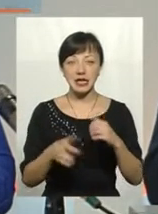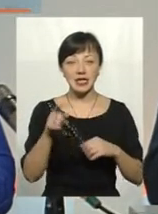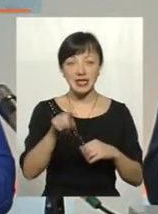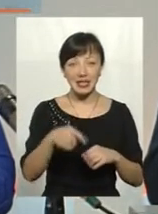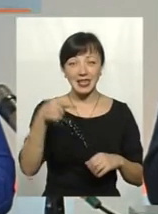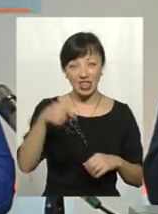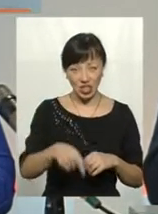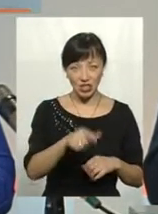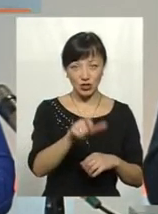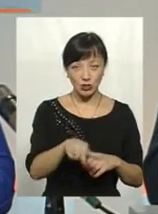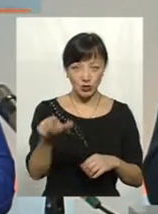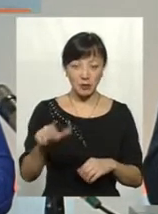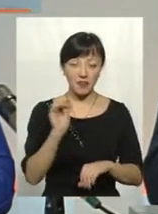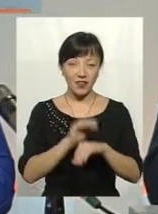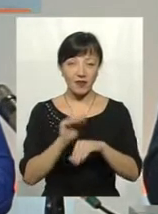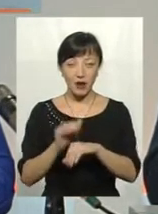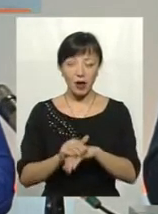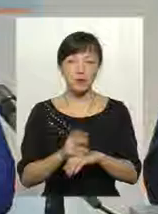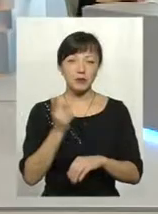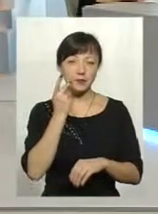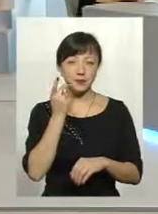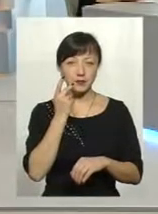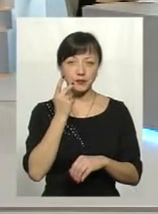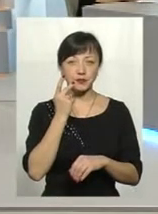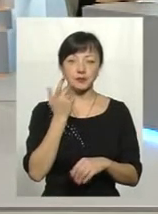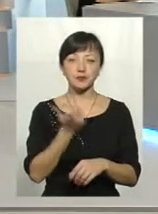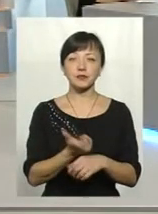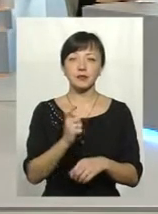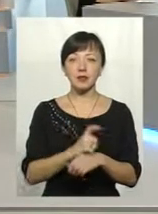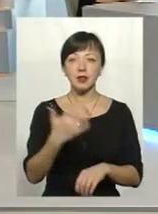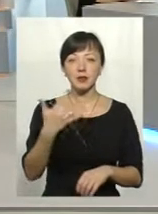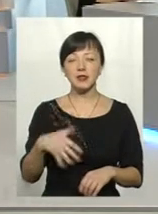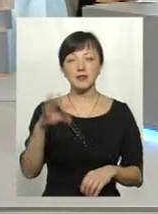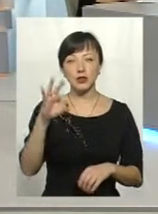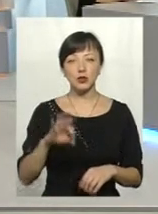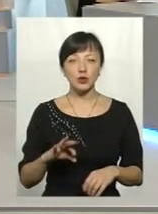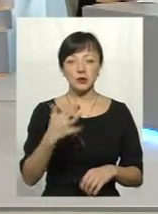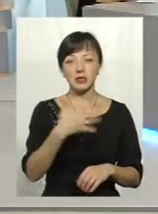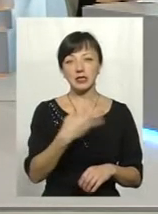категорії осіб, яких ми виявляємо, як правило, більше 50%,